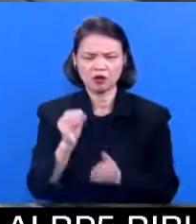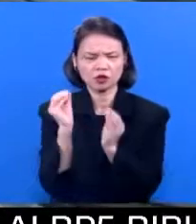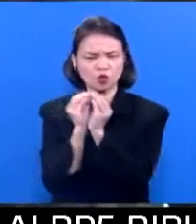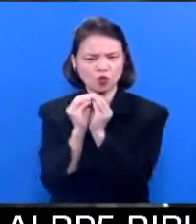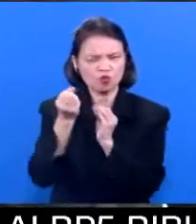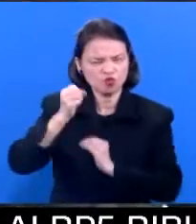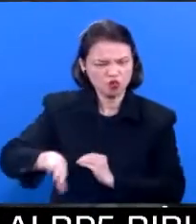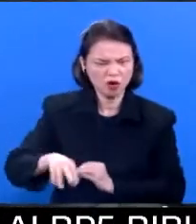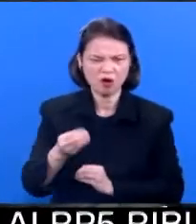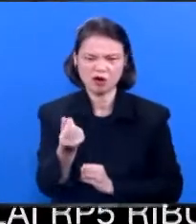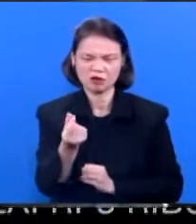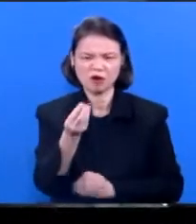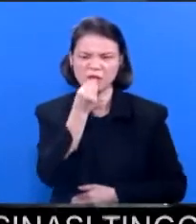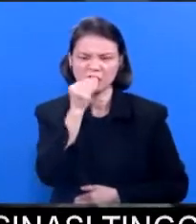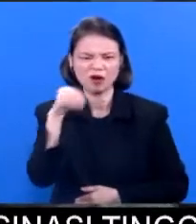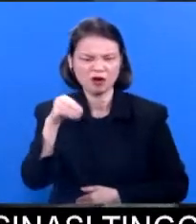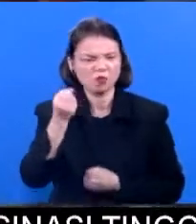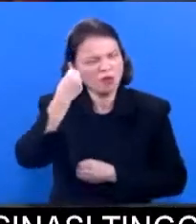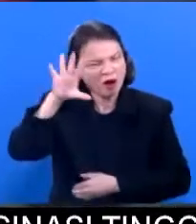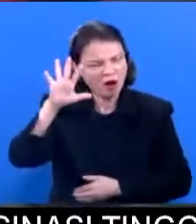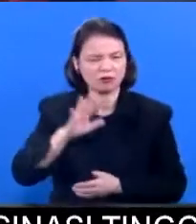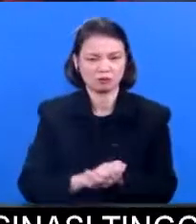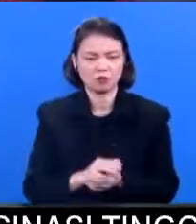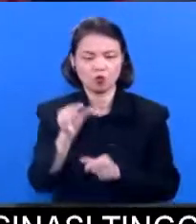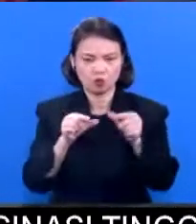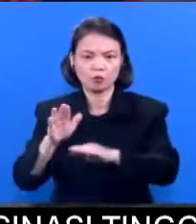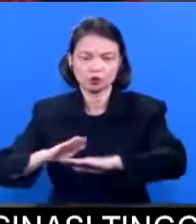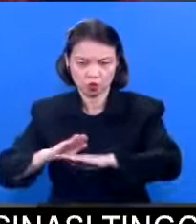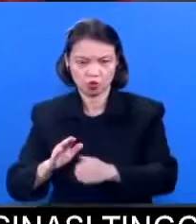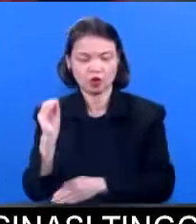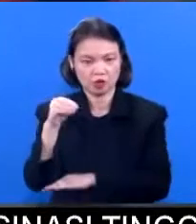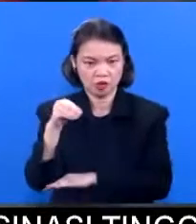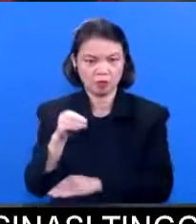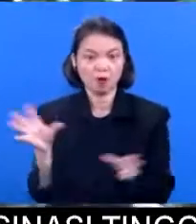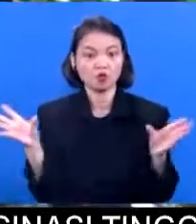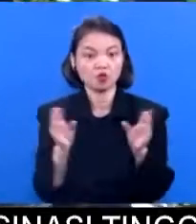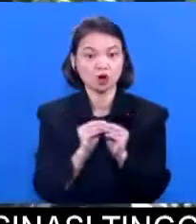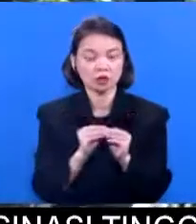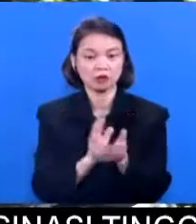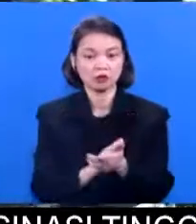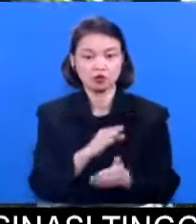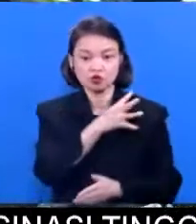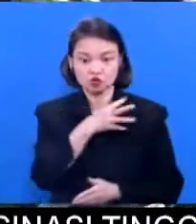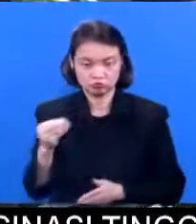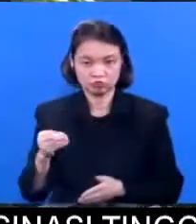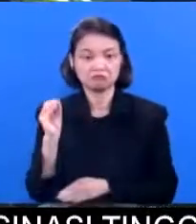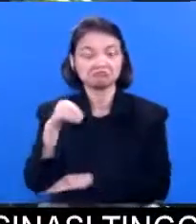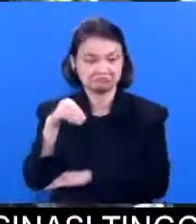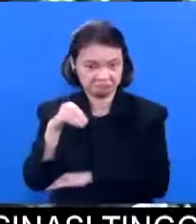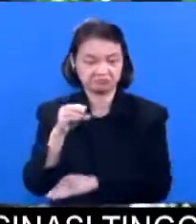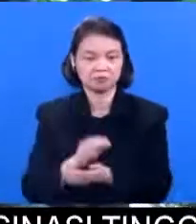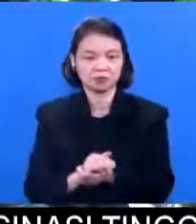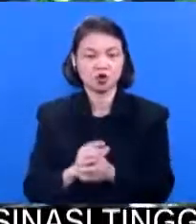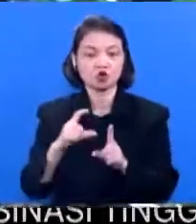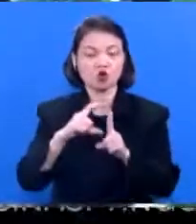tinggi. Untuk menyiasati hal itu, sejumlah peternak ayam melakukan pengurangan jumlah ayam miliknya. Seperti yang dilakukan peternak dari Desa